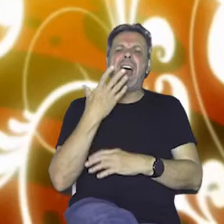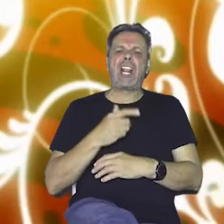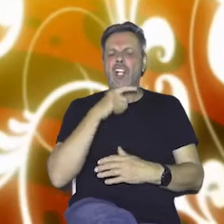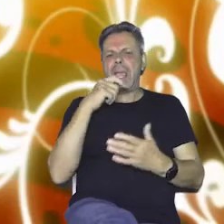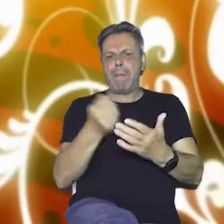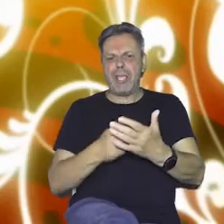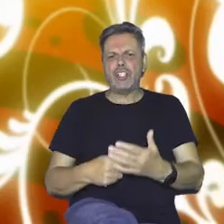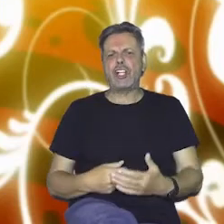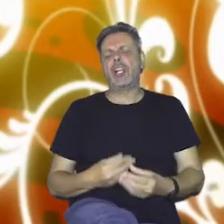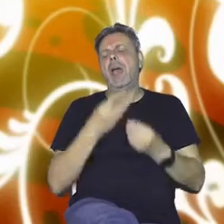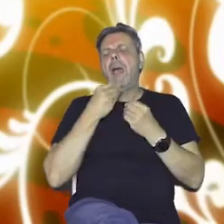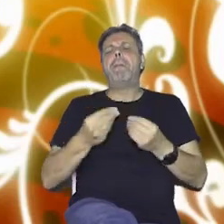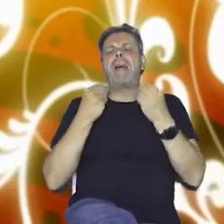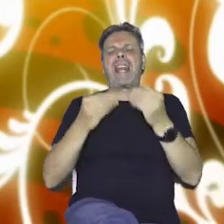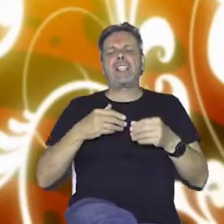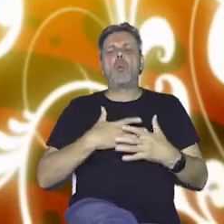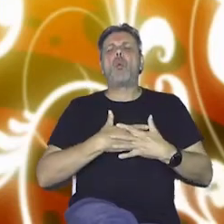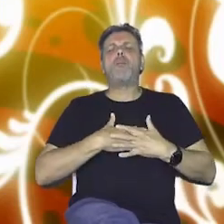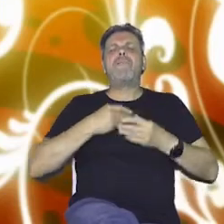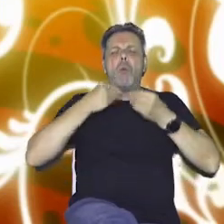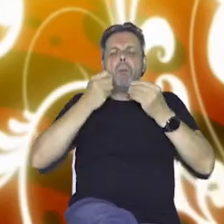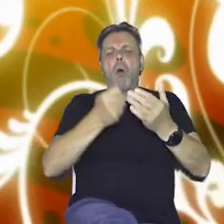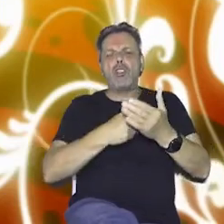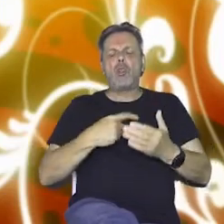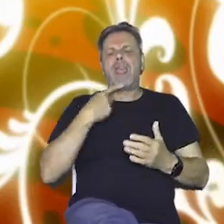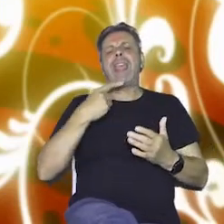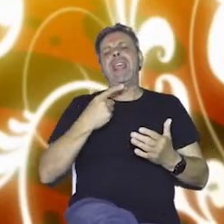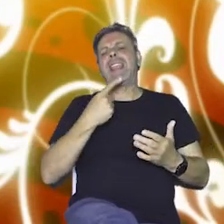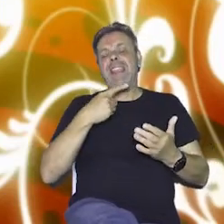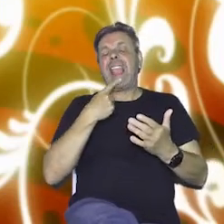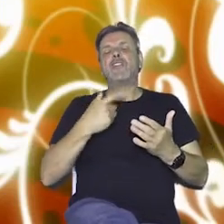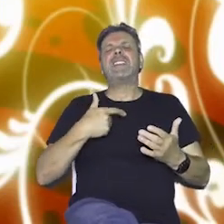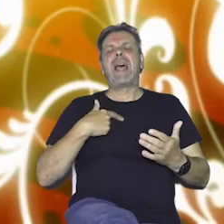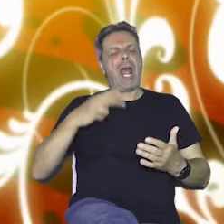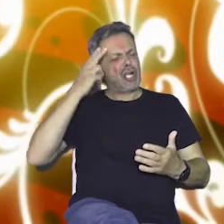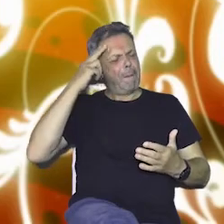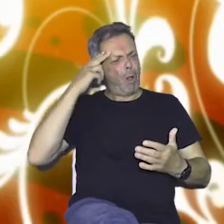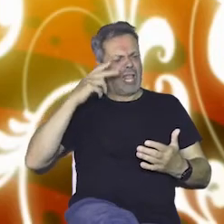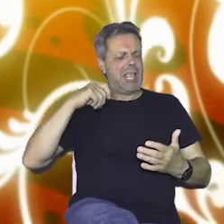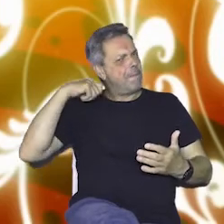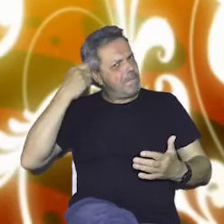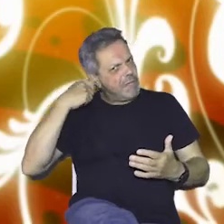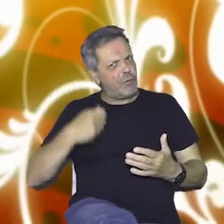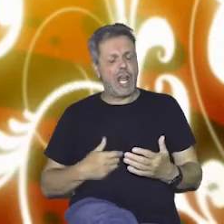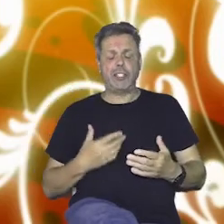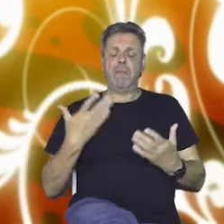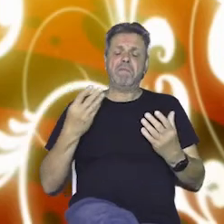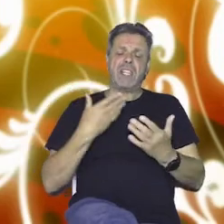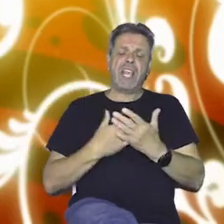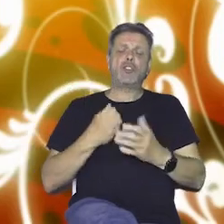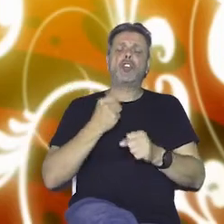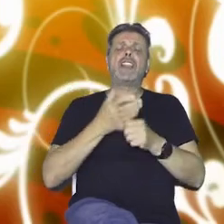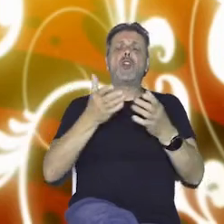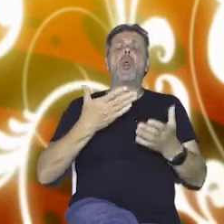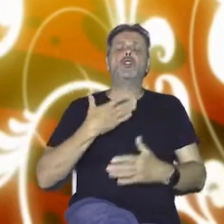pišeš prekrasnu ljubavnu poeziju i tekstove za naše poznate izvođače, jer radiš ono što voliš